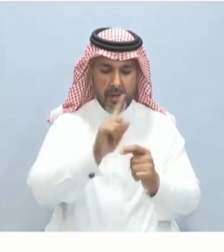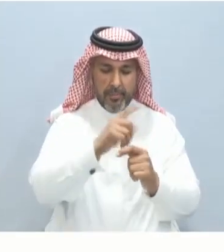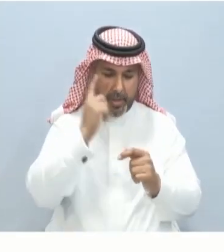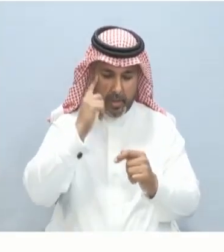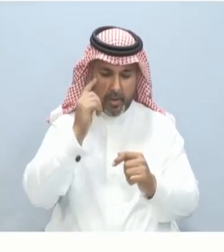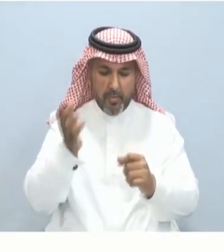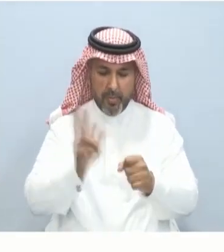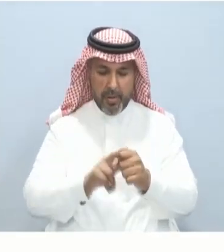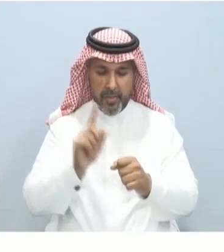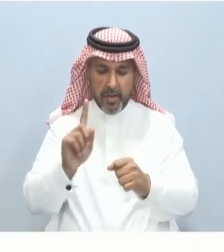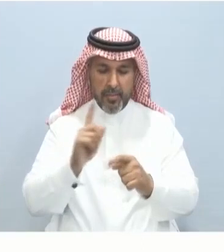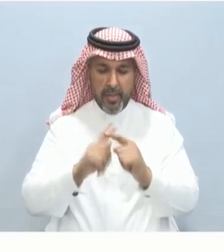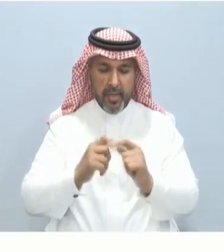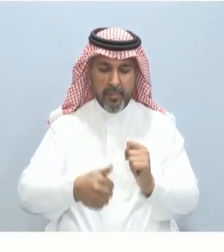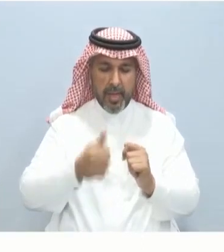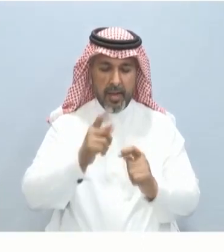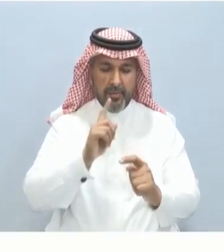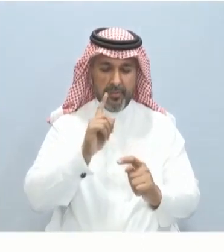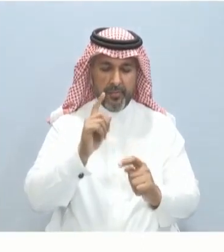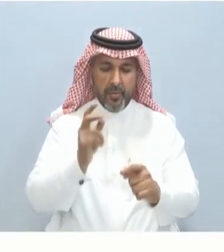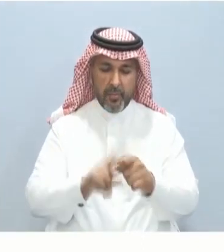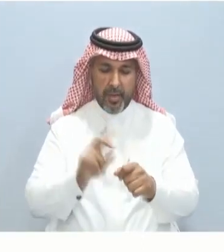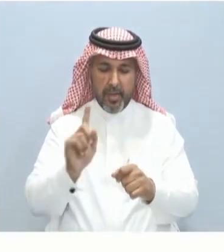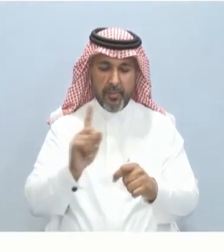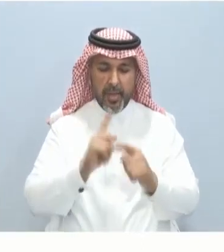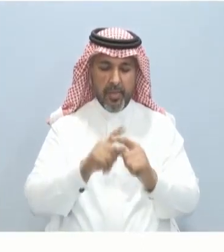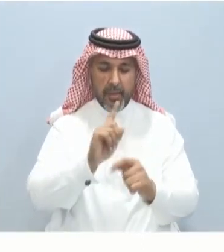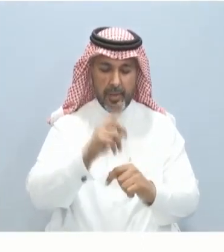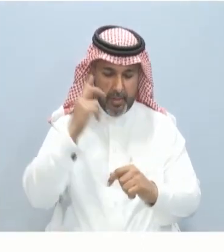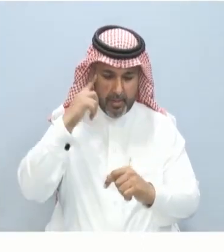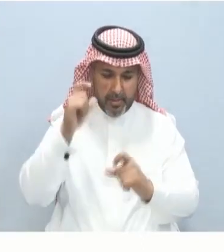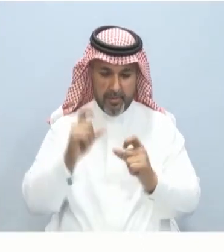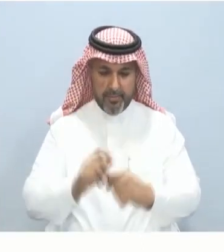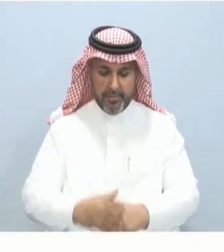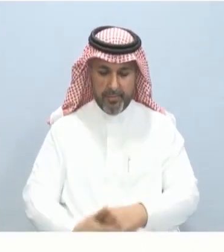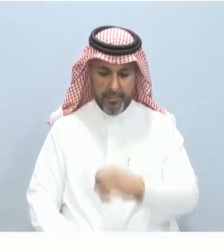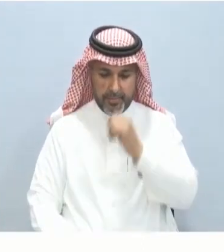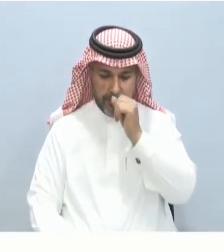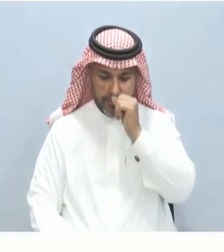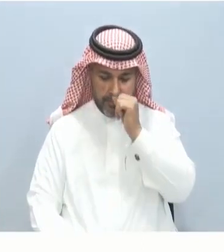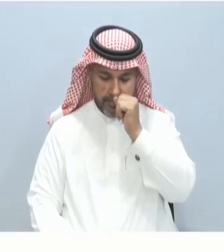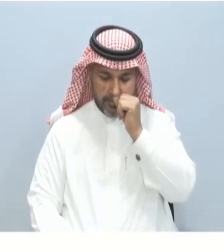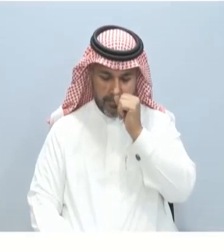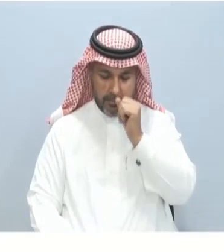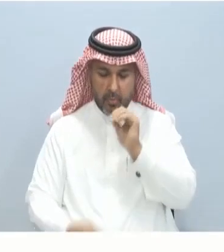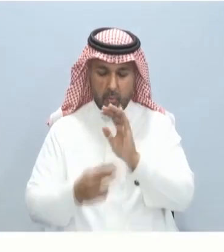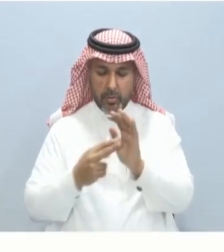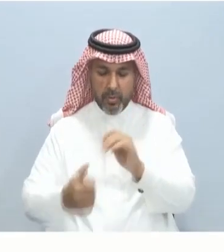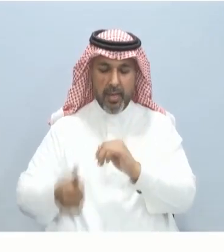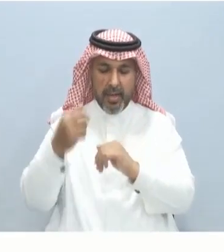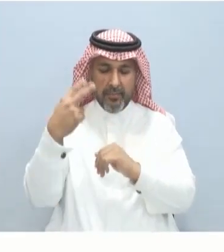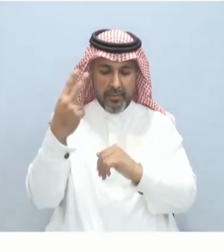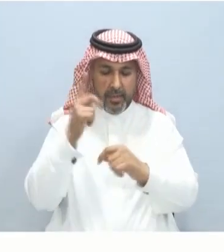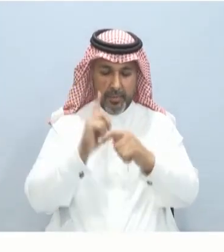ثم نقوم بايجاد الحد الاوسط اثنين الف باء هذا بالنسبه لمربع المجموع لا يختلف عنه